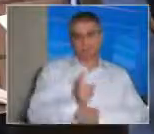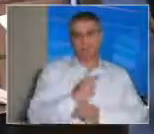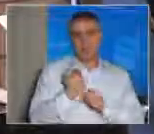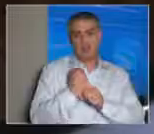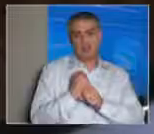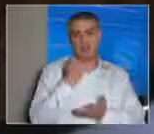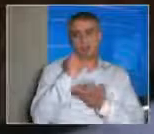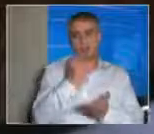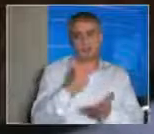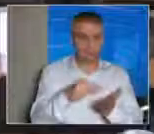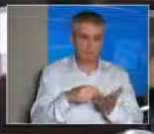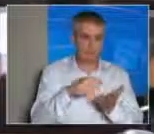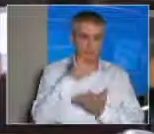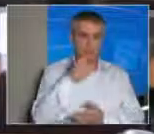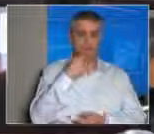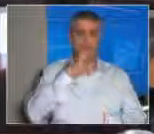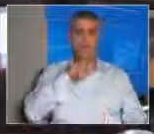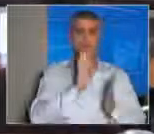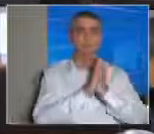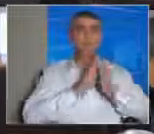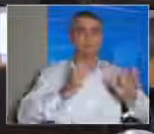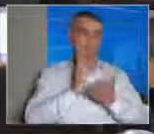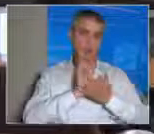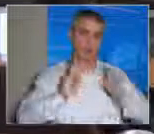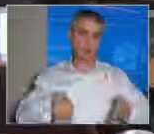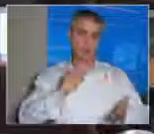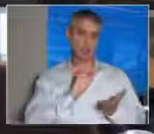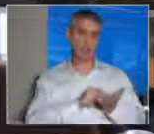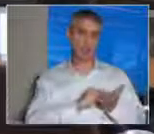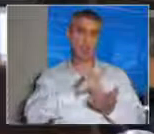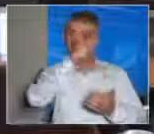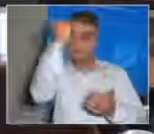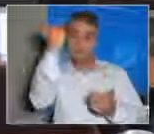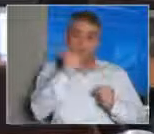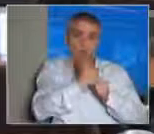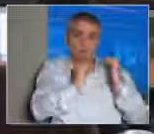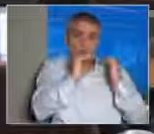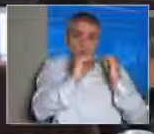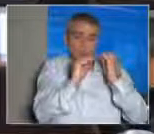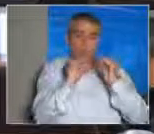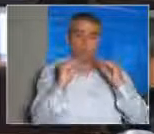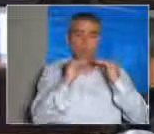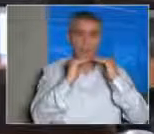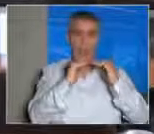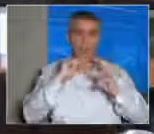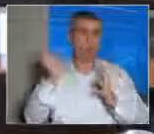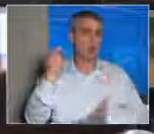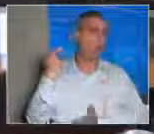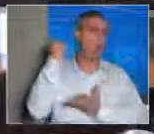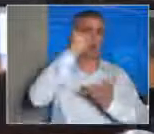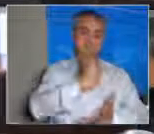לעסוק בתקציב, כי תקציב של שנת 2019 קיים, מקסימום יצטרכו לעשות בו התאמות, לא צריך להעביר את כל תקציב